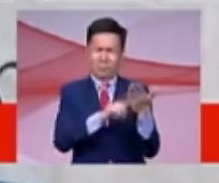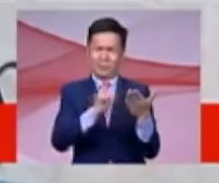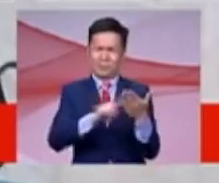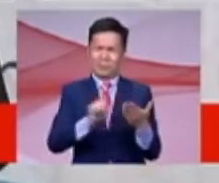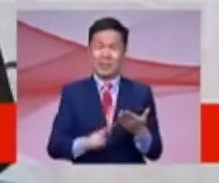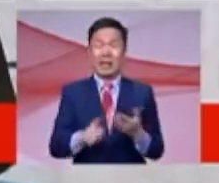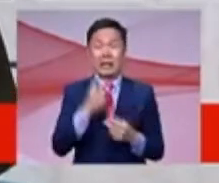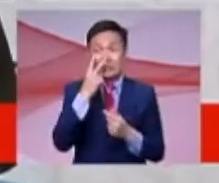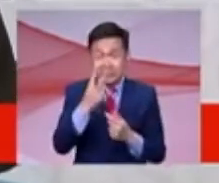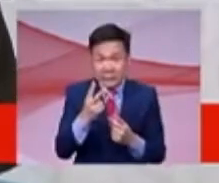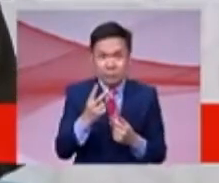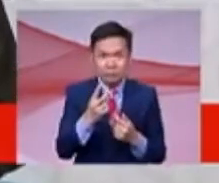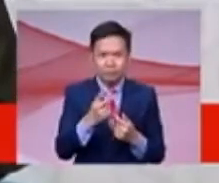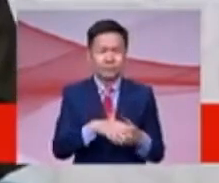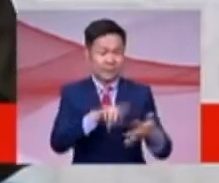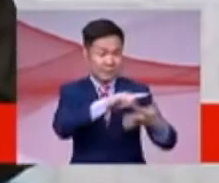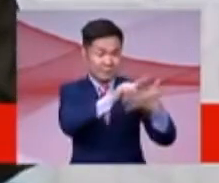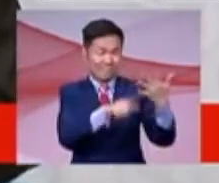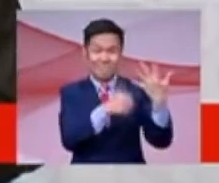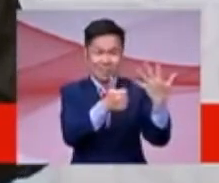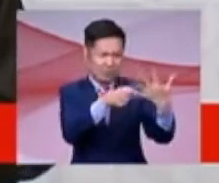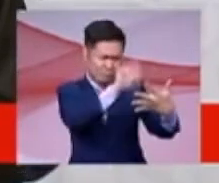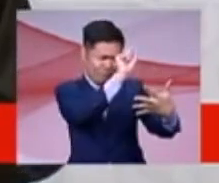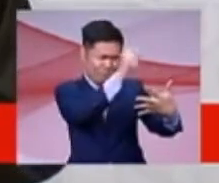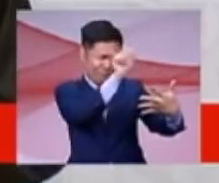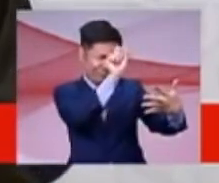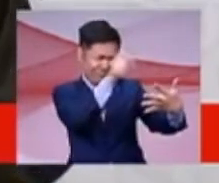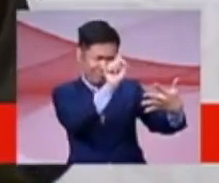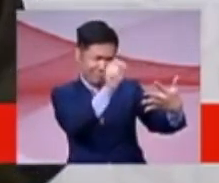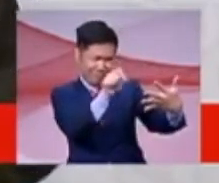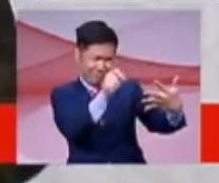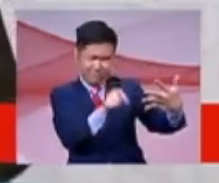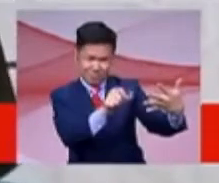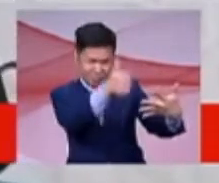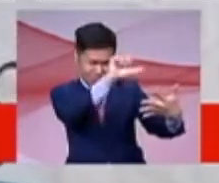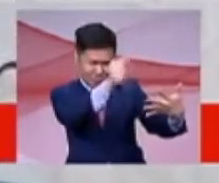melihat perkembangan keenam-enam indikator tersebut. Next.